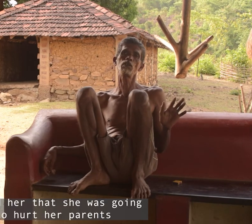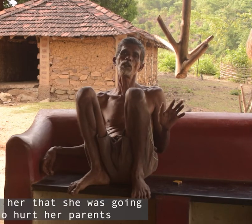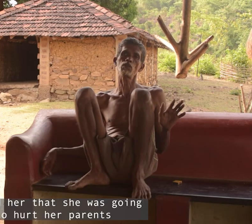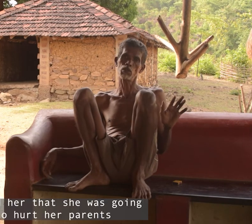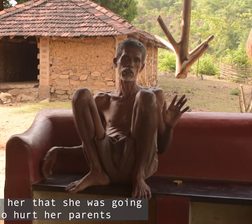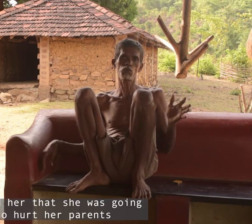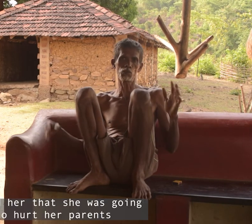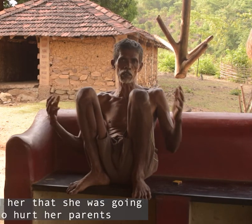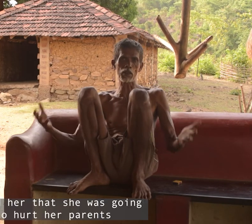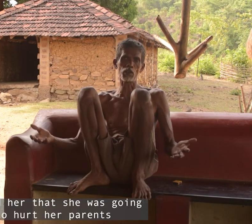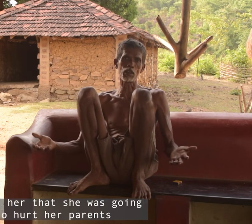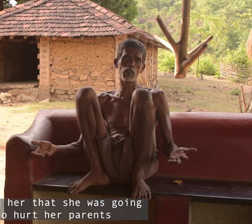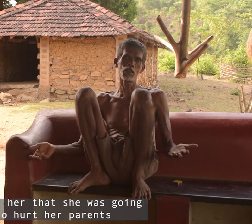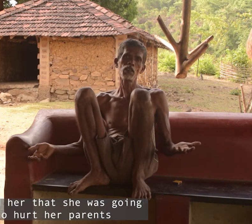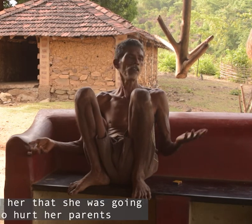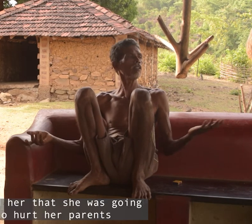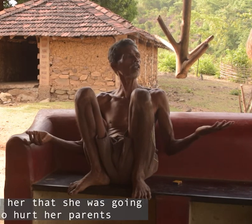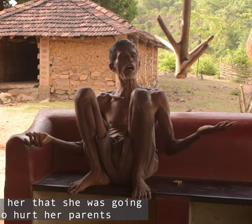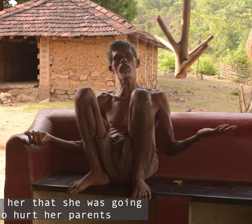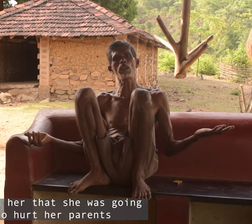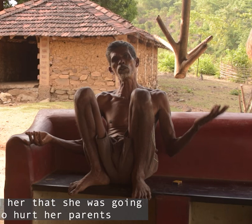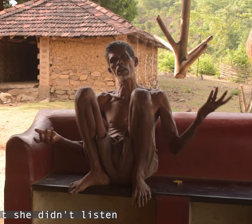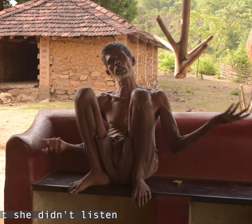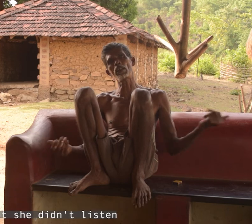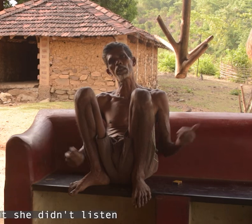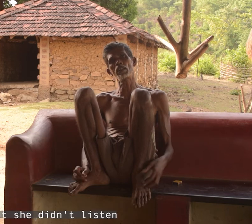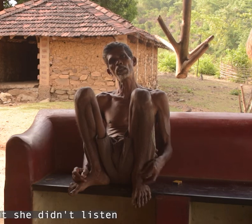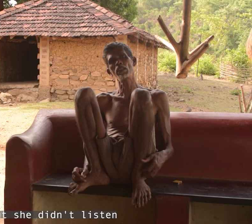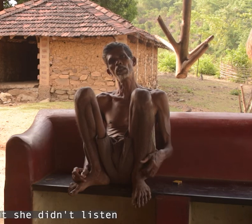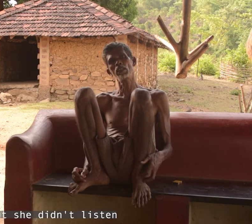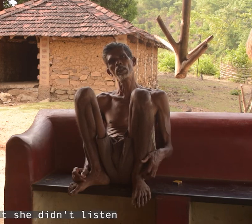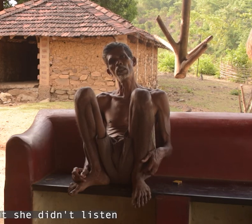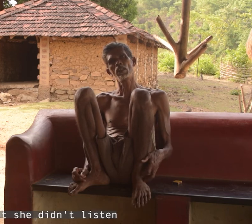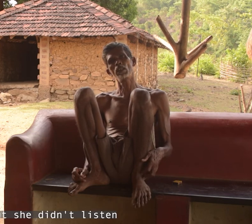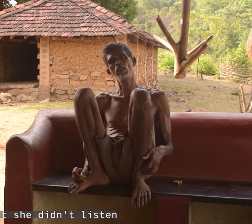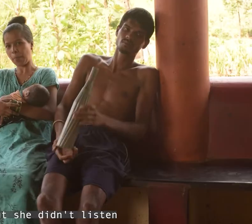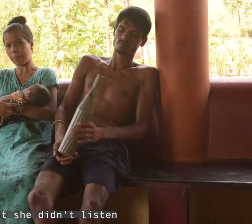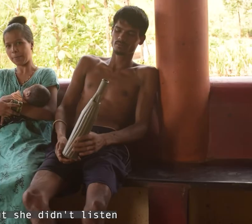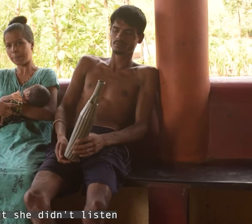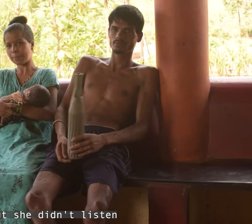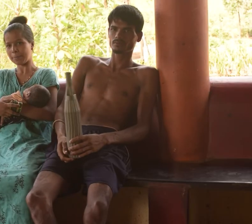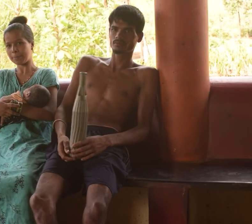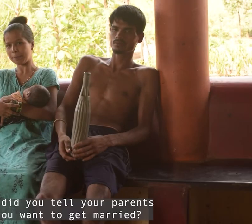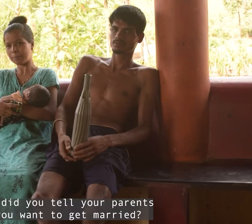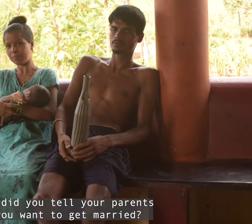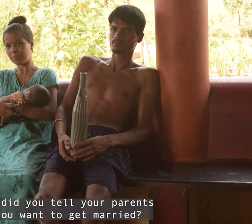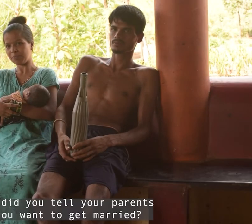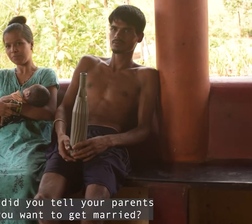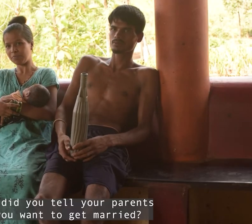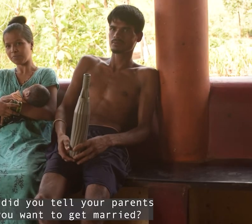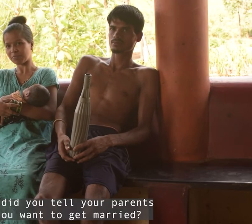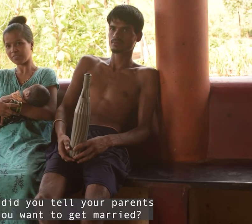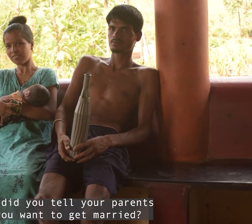त्याच्यामुळे हे तुला बेभान होणार, ते आधीच सांगत होतं, आता काय करणार. आणि म्हणजे तुम्ही तुमच्या